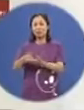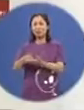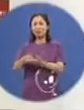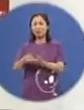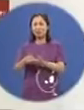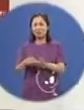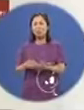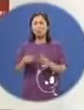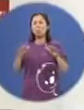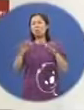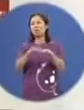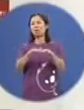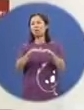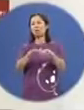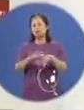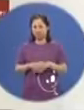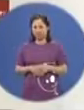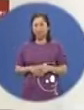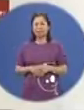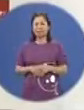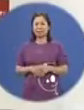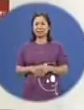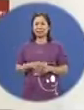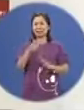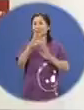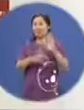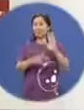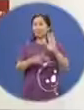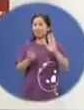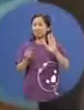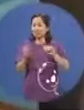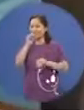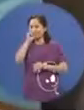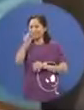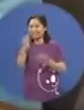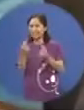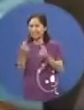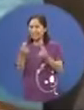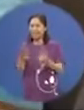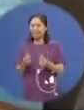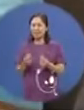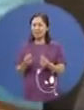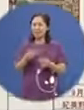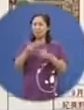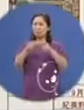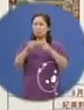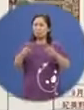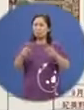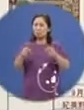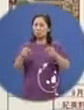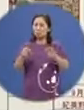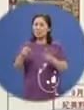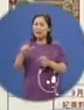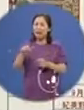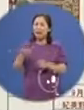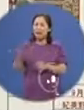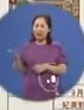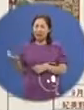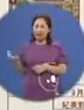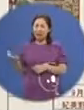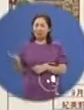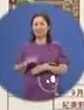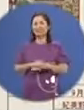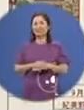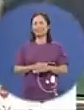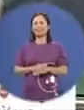人気ですね、 はいはい、 またこのタイトルが素敵ですね 素敵ですね、 結び愛と、物語結び愛ですね。そういうことです。